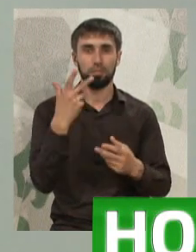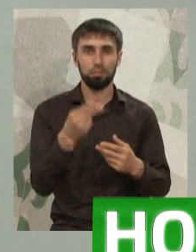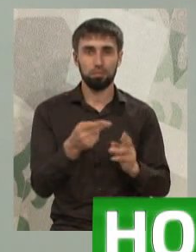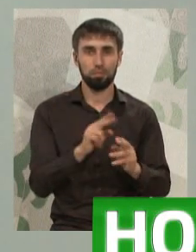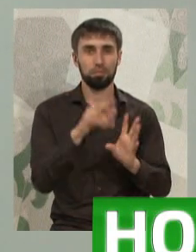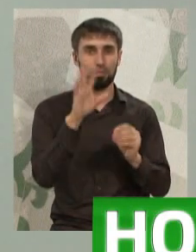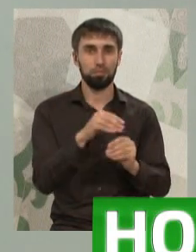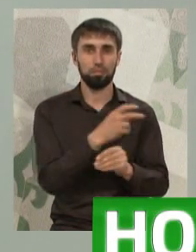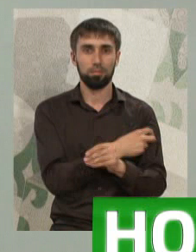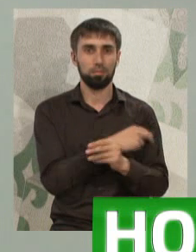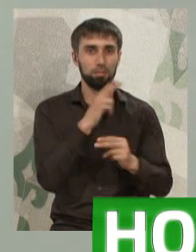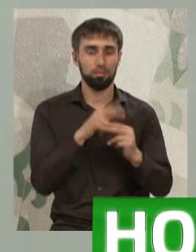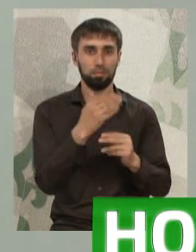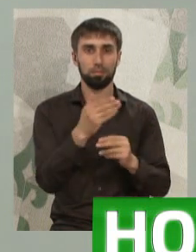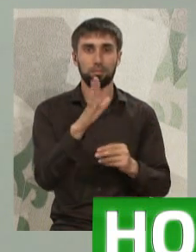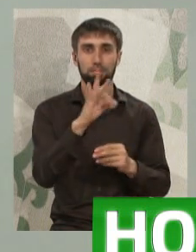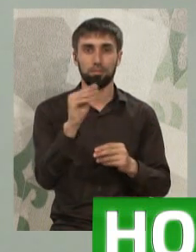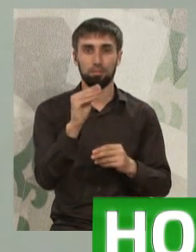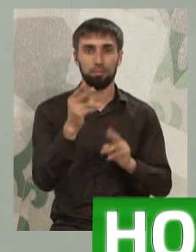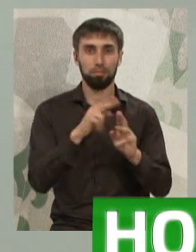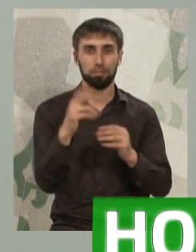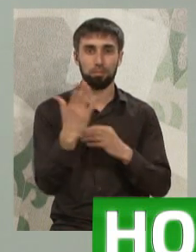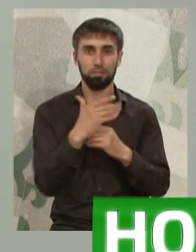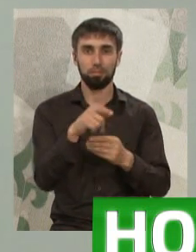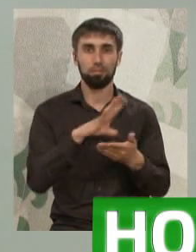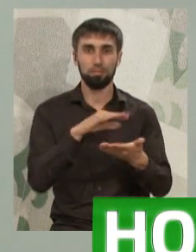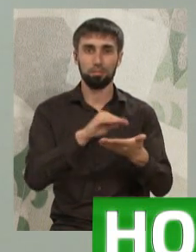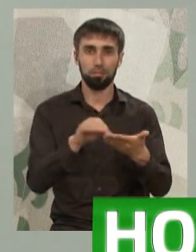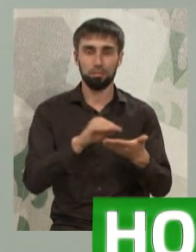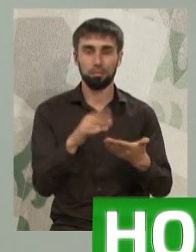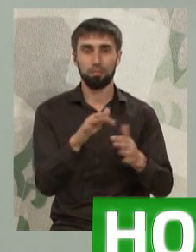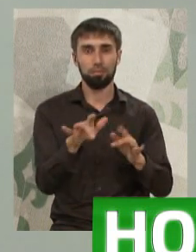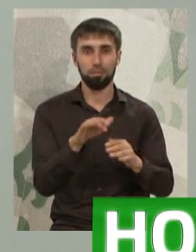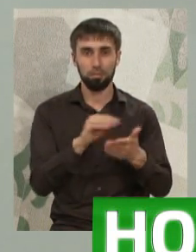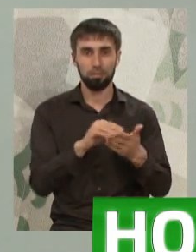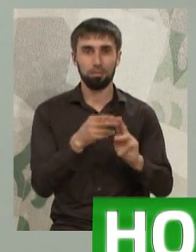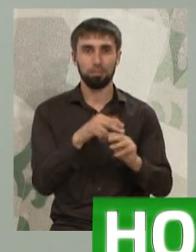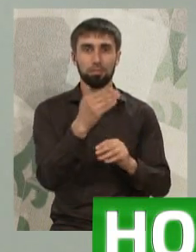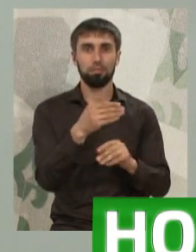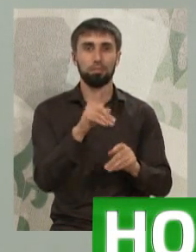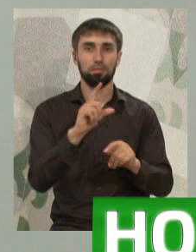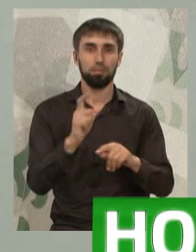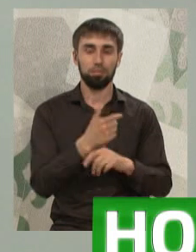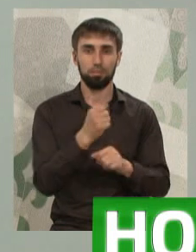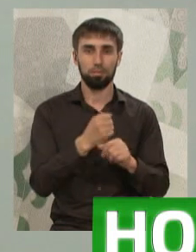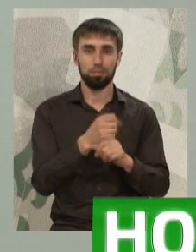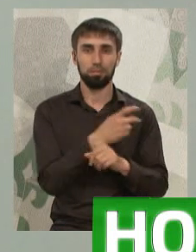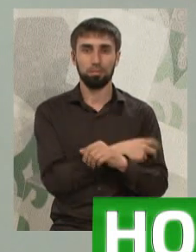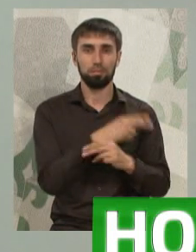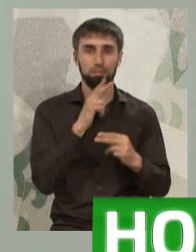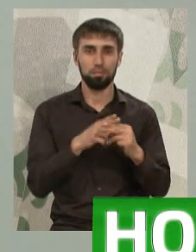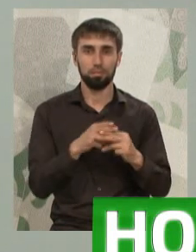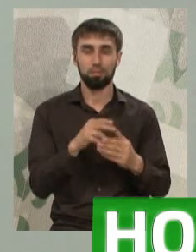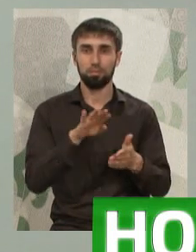Основное то, что врач скажет, заполнить карту там или описать, или что-то сделать, это делает медсестра опять-таки. Конечно,